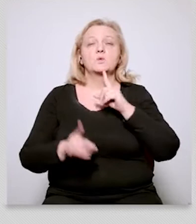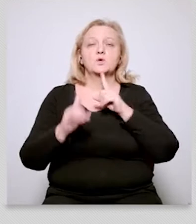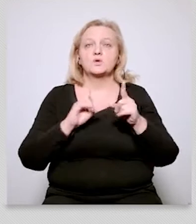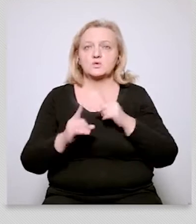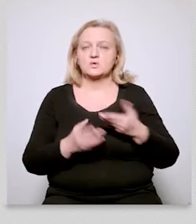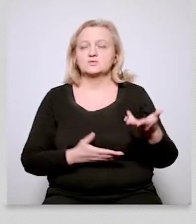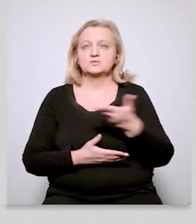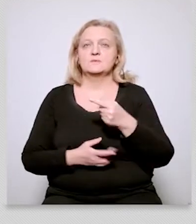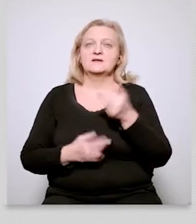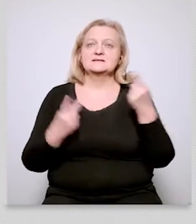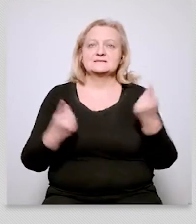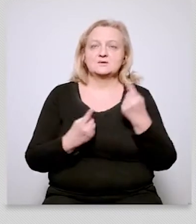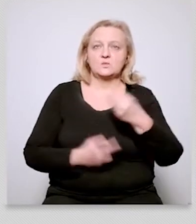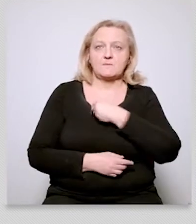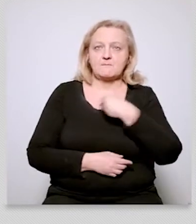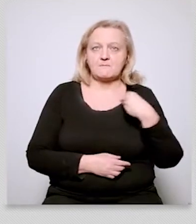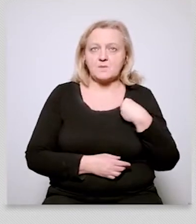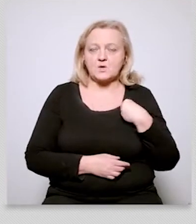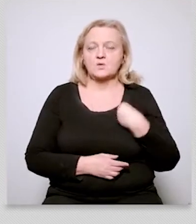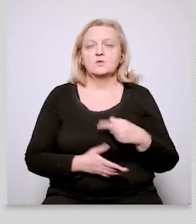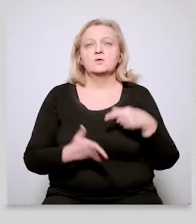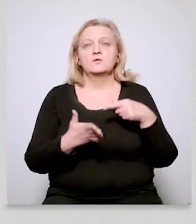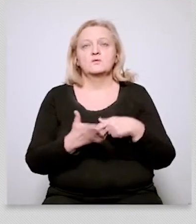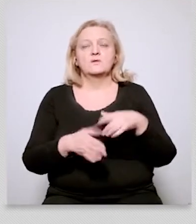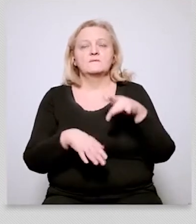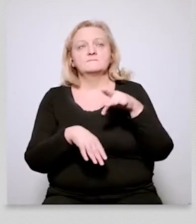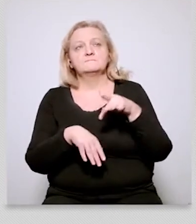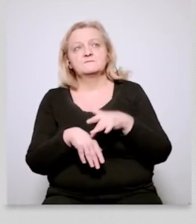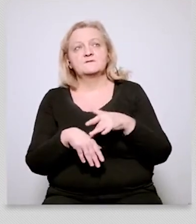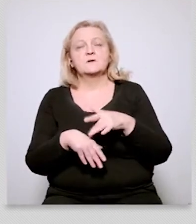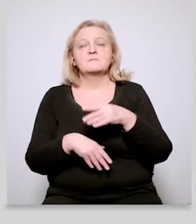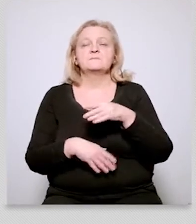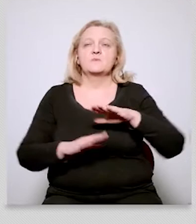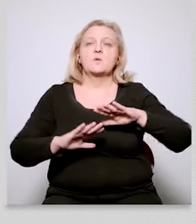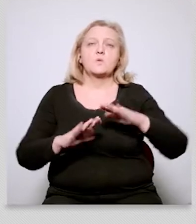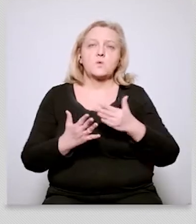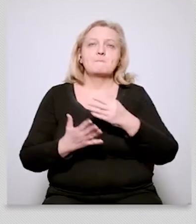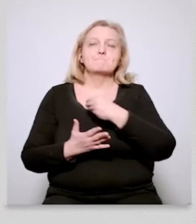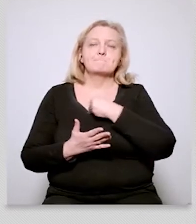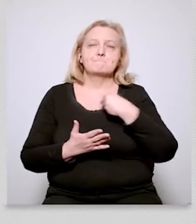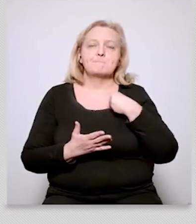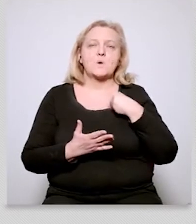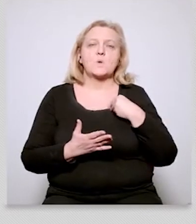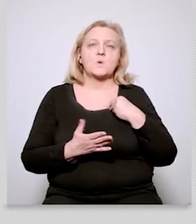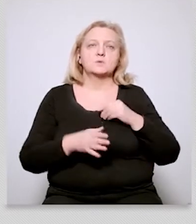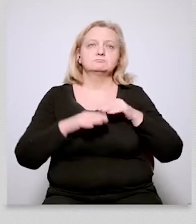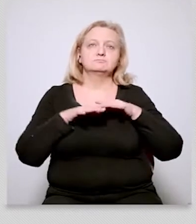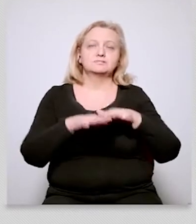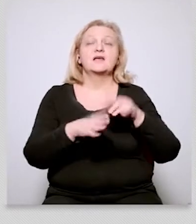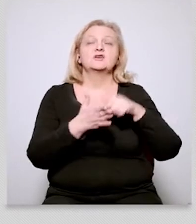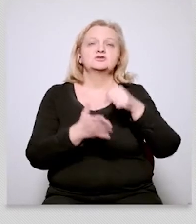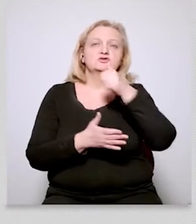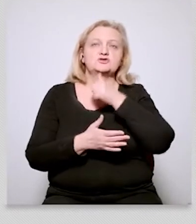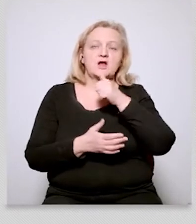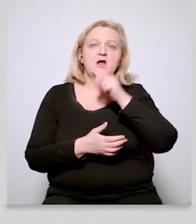polskim, o tym skutku wbijania w społeczeństwo zielonego klina, a teraz chcielibyśmy umieścić